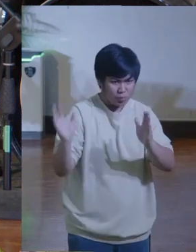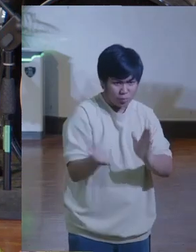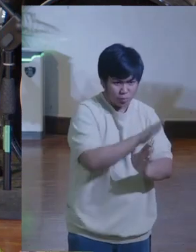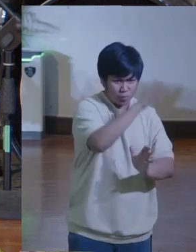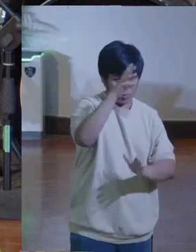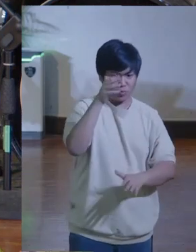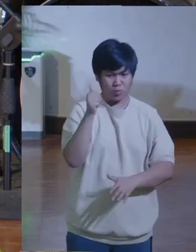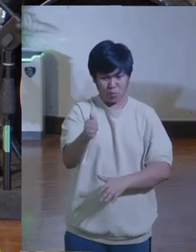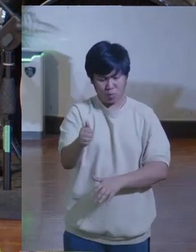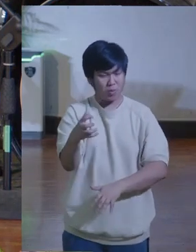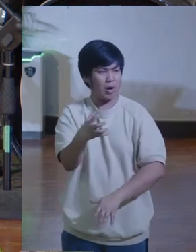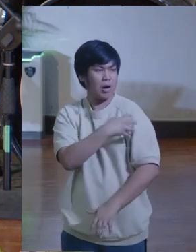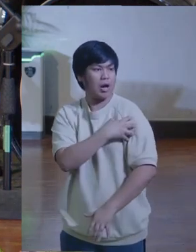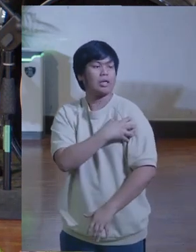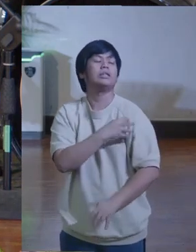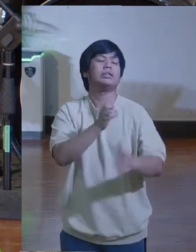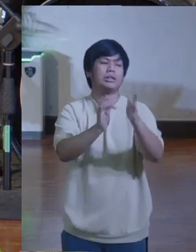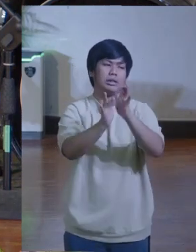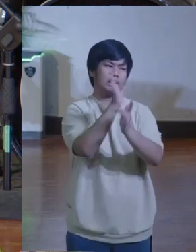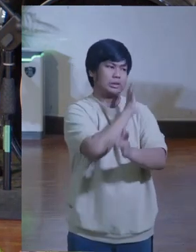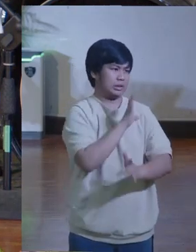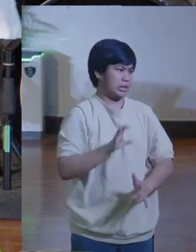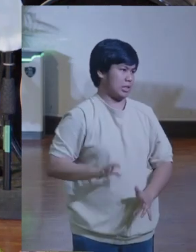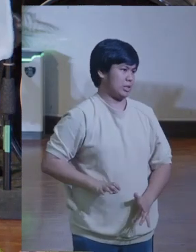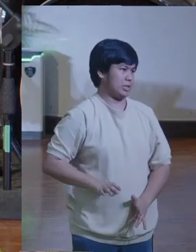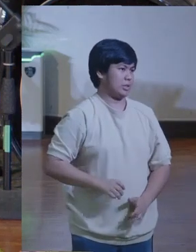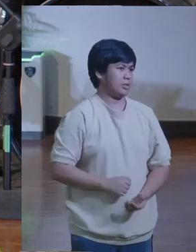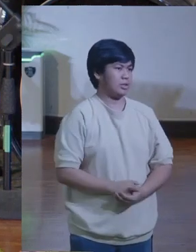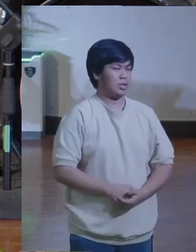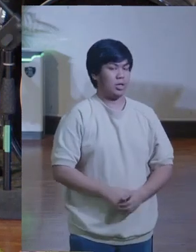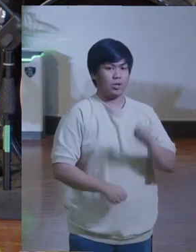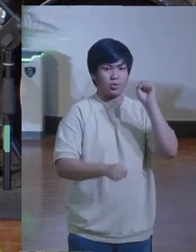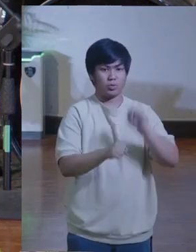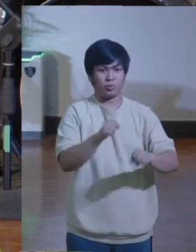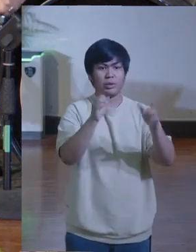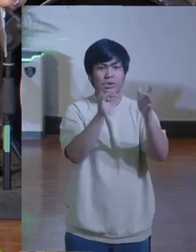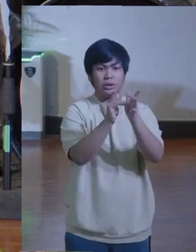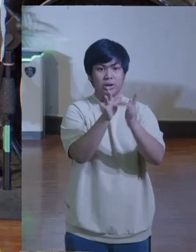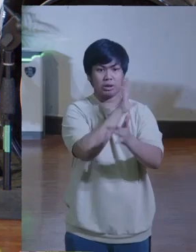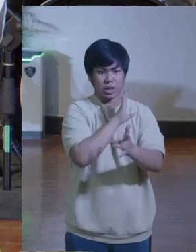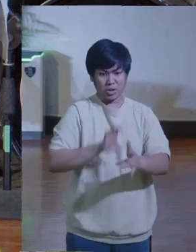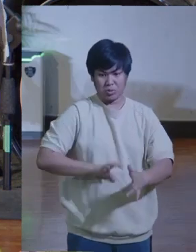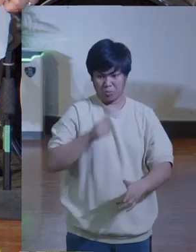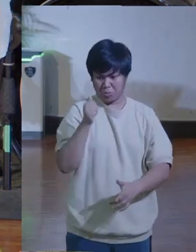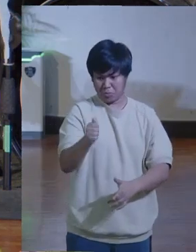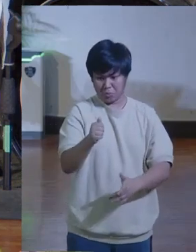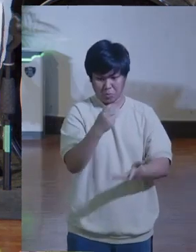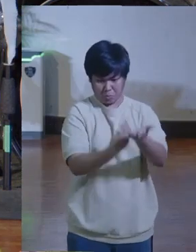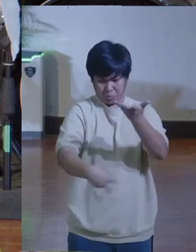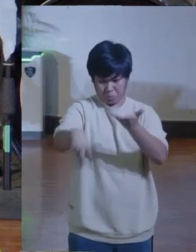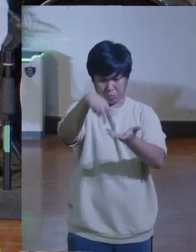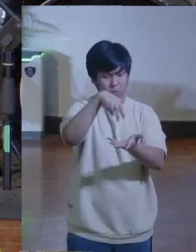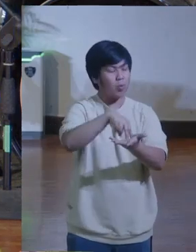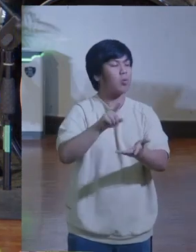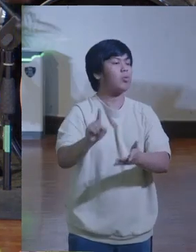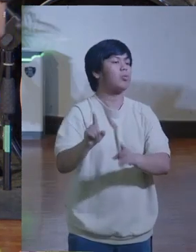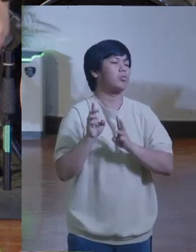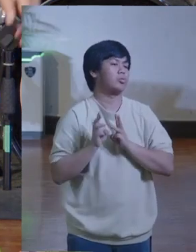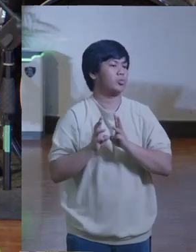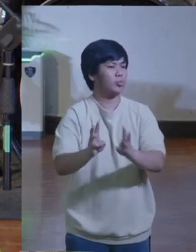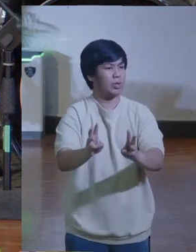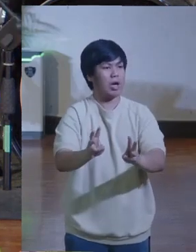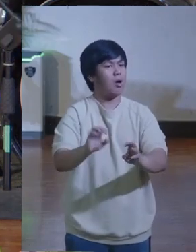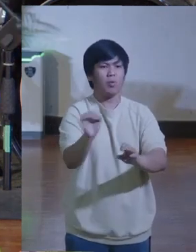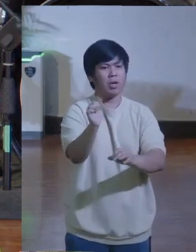ang nabuhay na maguli, datapwat siya lang ang tunay na tagapagligtas, siya lang ang tanging